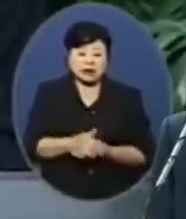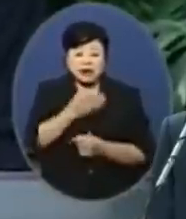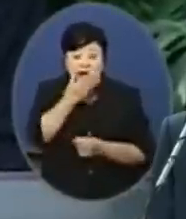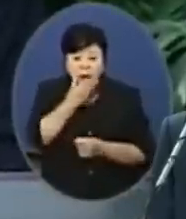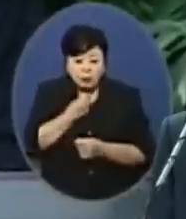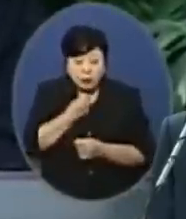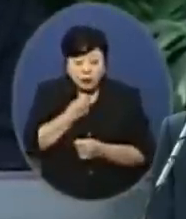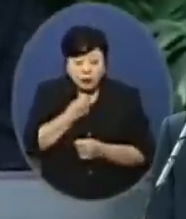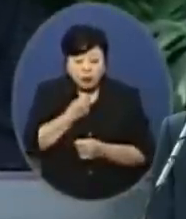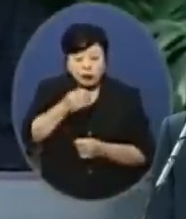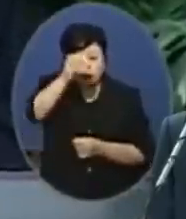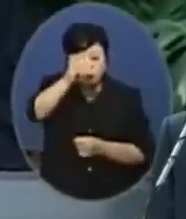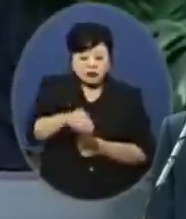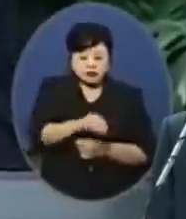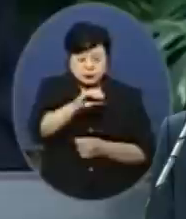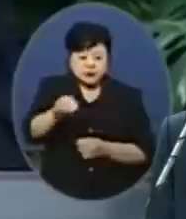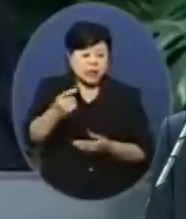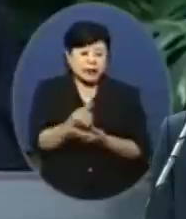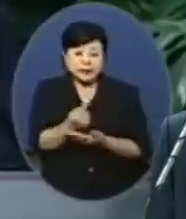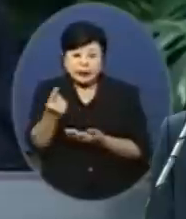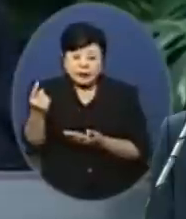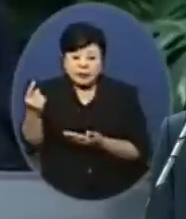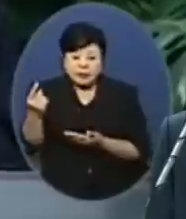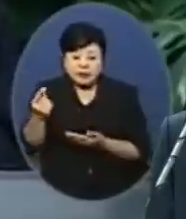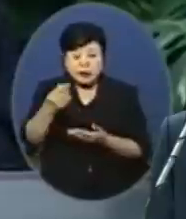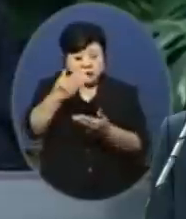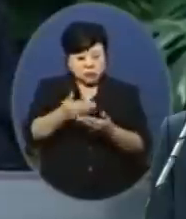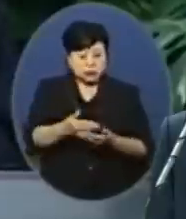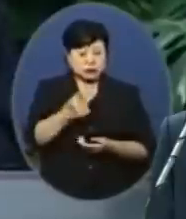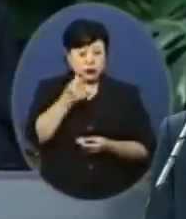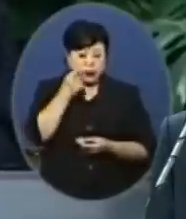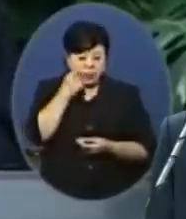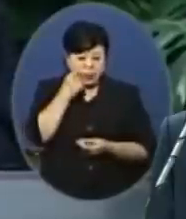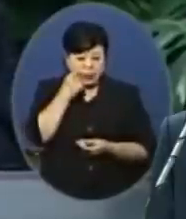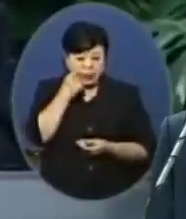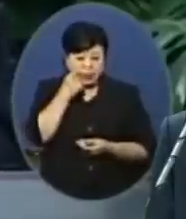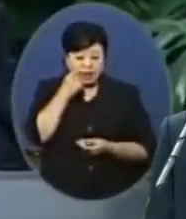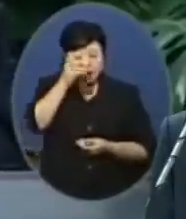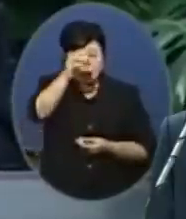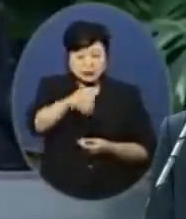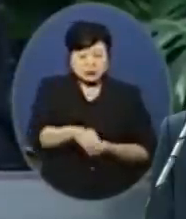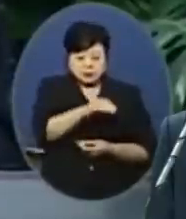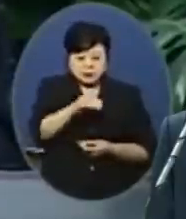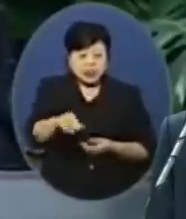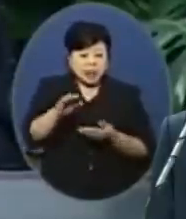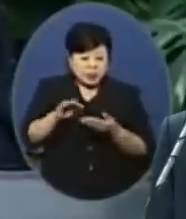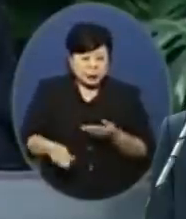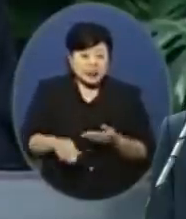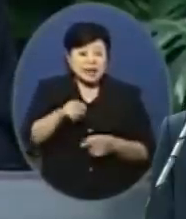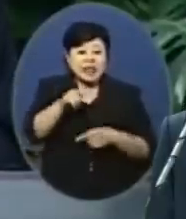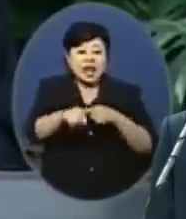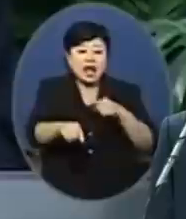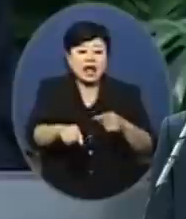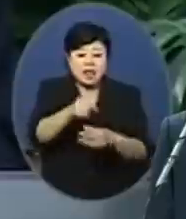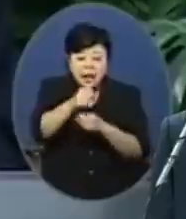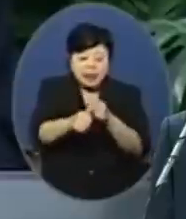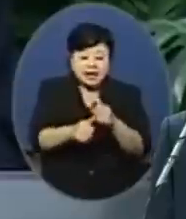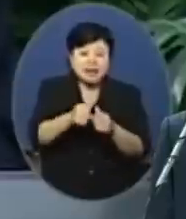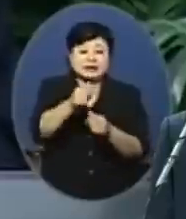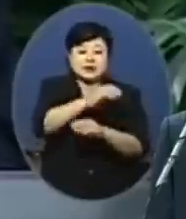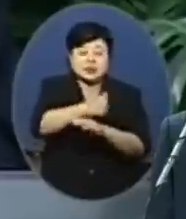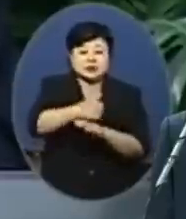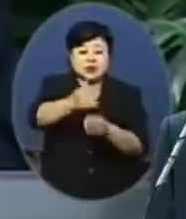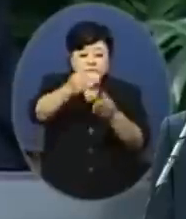행복은 십자가 떠나서는 절대로 얻을 수가 없습니다. 십자가 밑에 나가야 하나님이